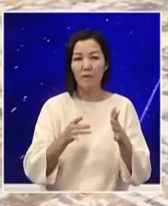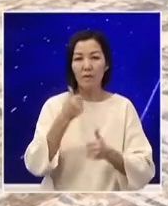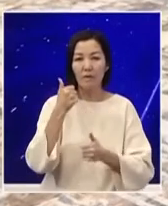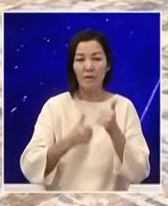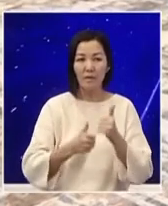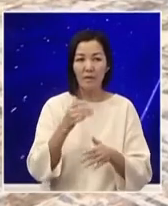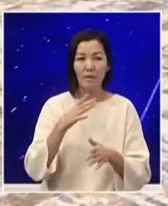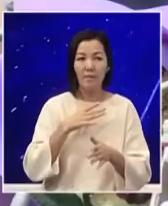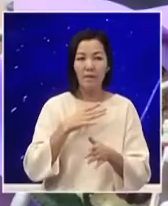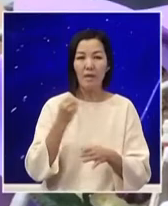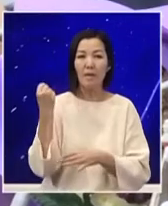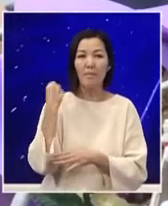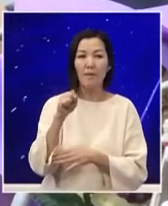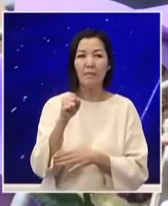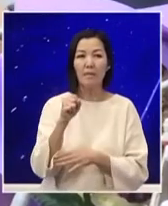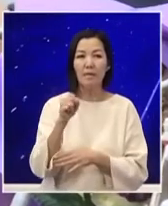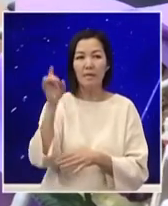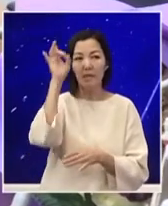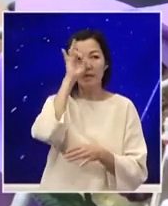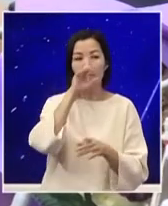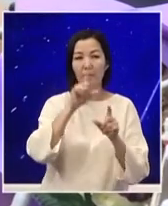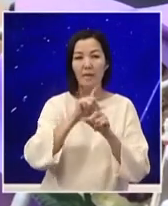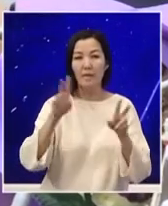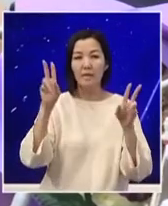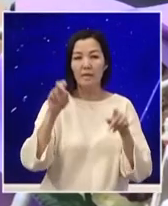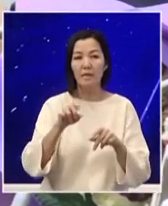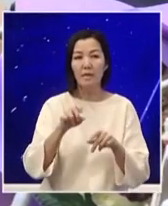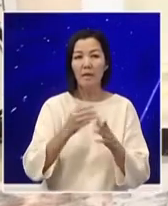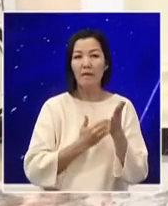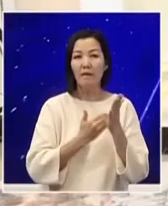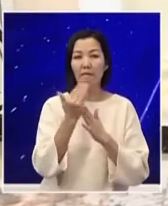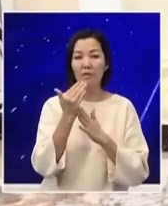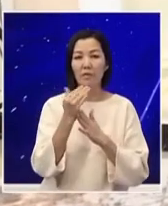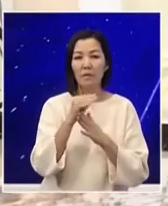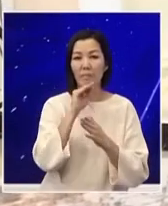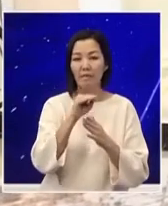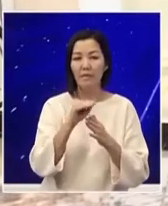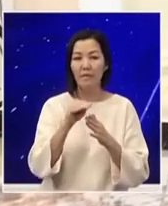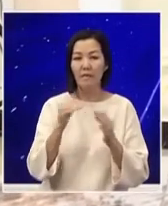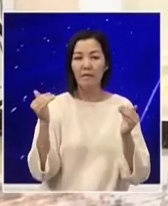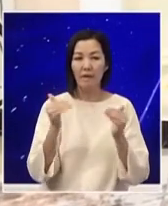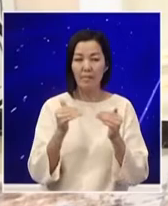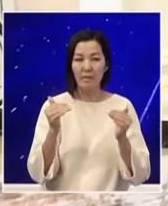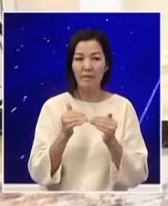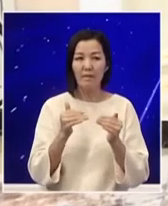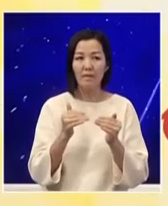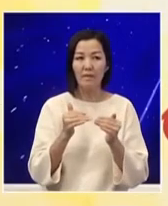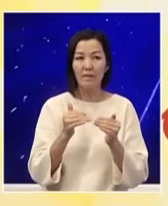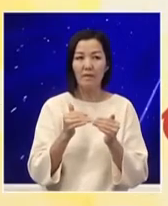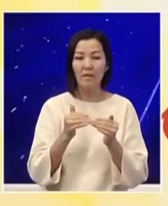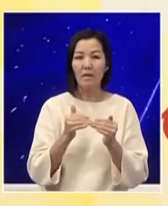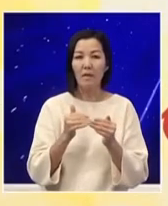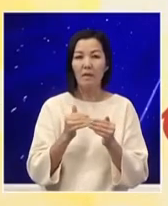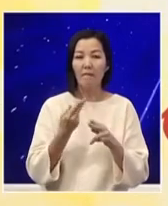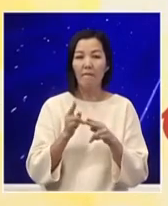Кроме того, были определены победители в номинациях «Лучшая сельская школа» и «Лучшая организация профессионального образования». Стоит отметить, что